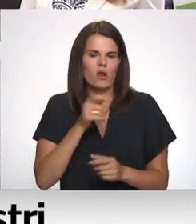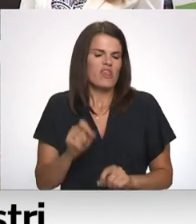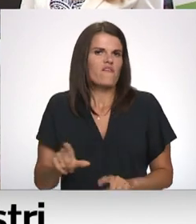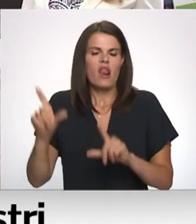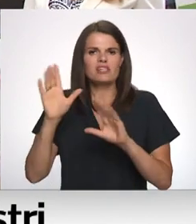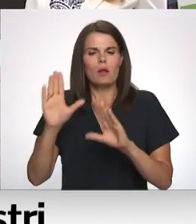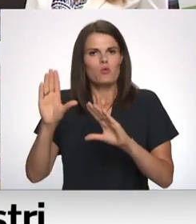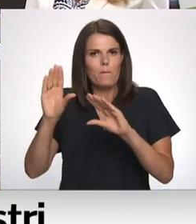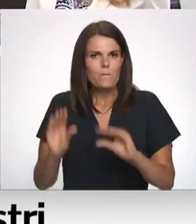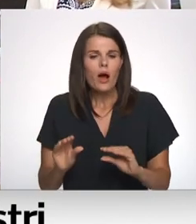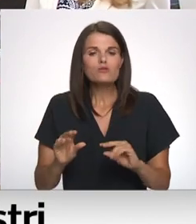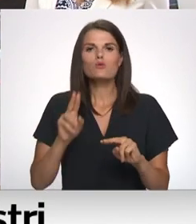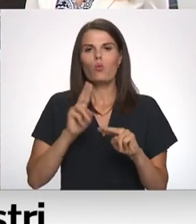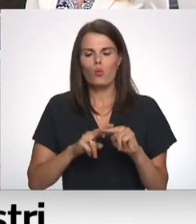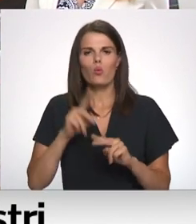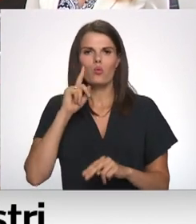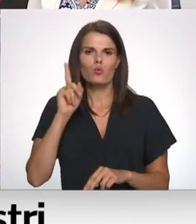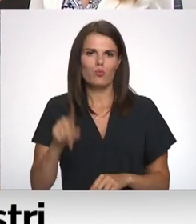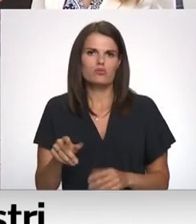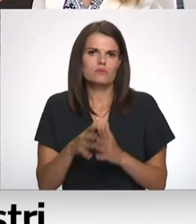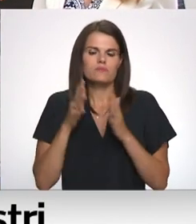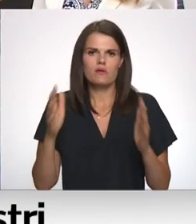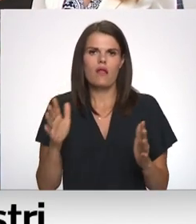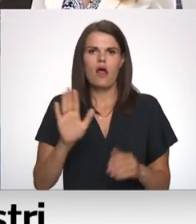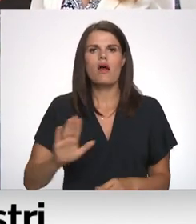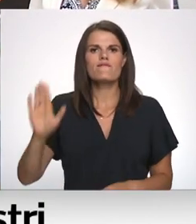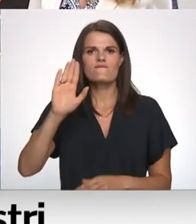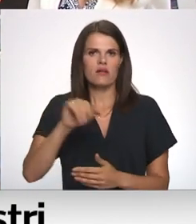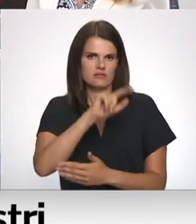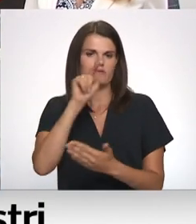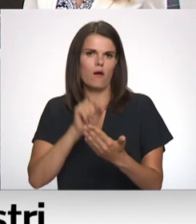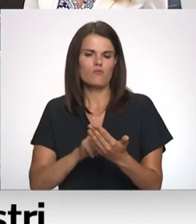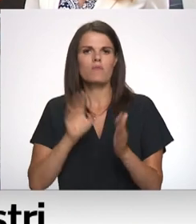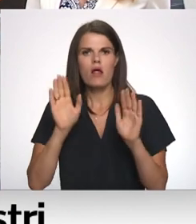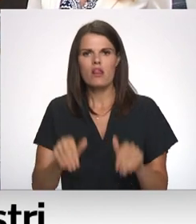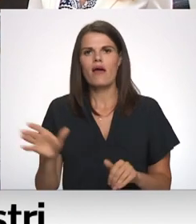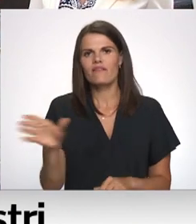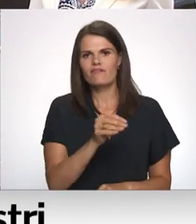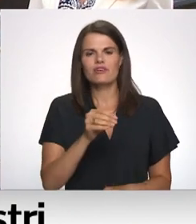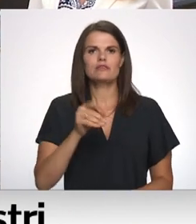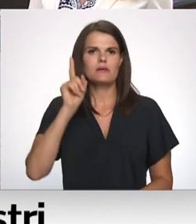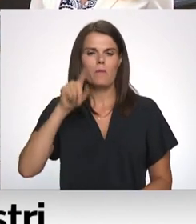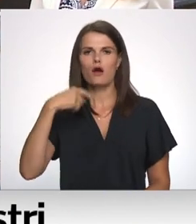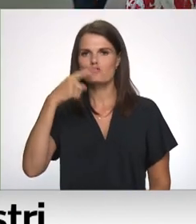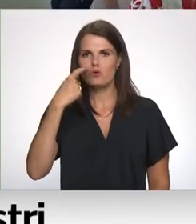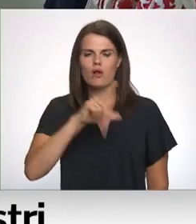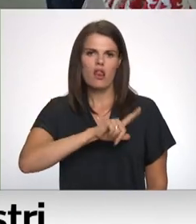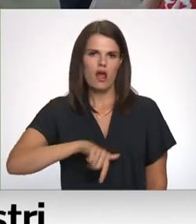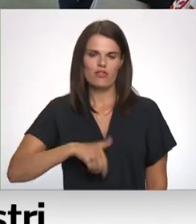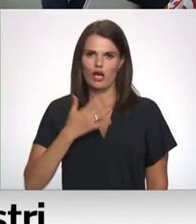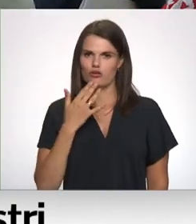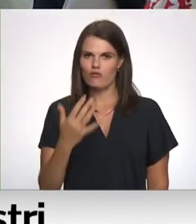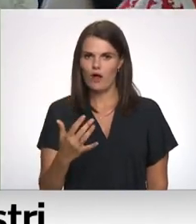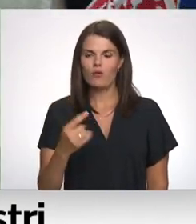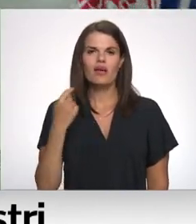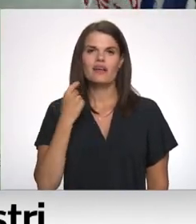seku mazināšana, un tad, protams, lielie valsts jautājumi, kas ir, lai visi runātu prastu un runātu latviešu valodā.